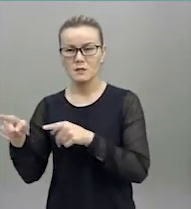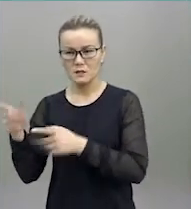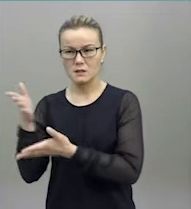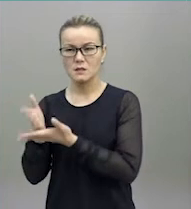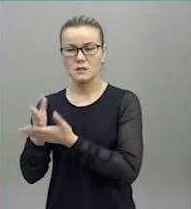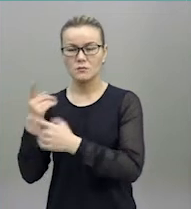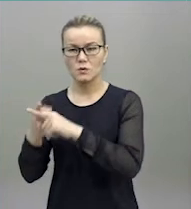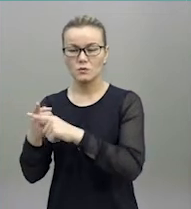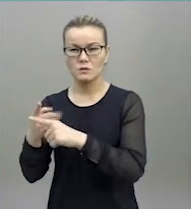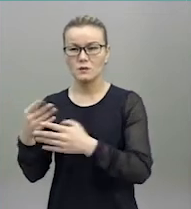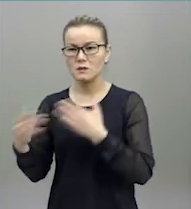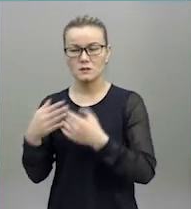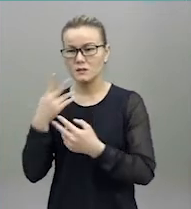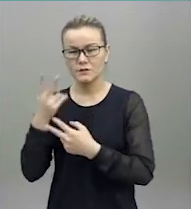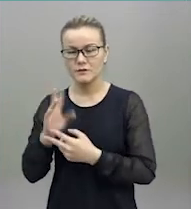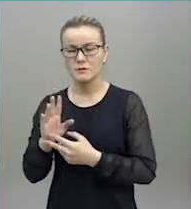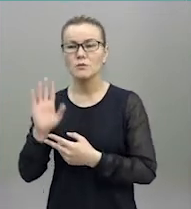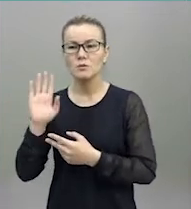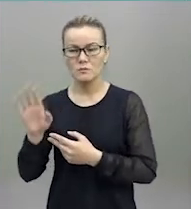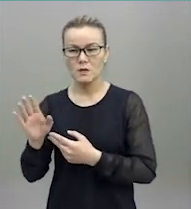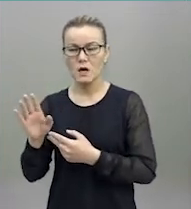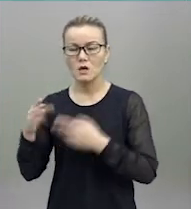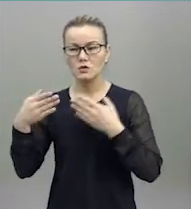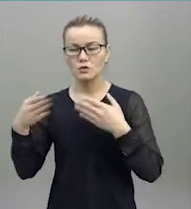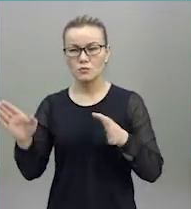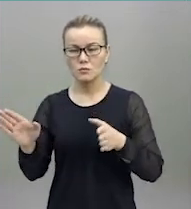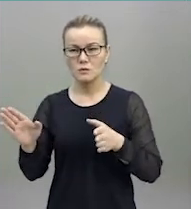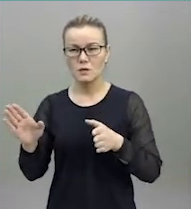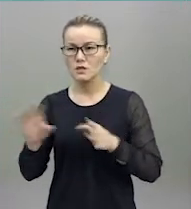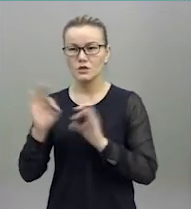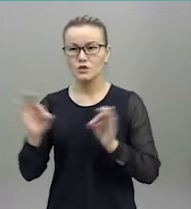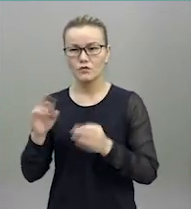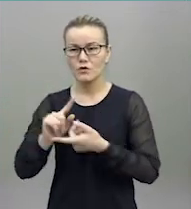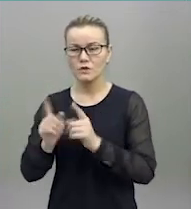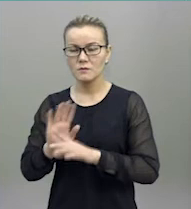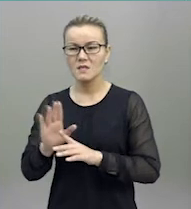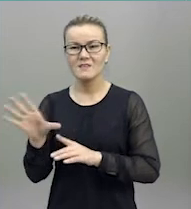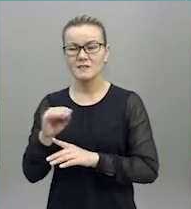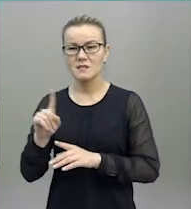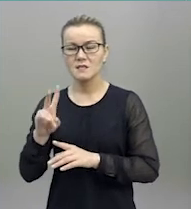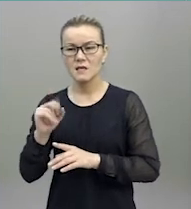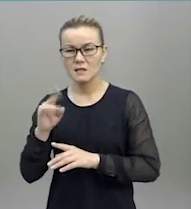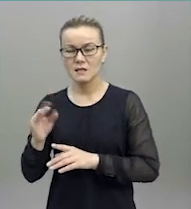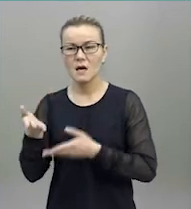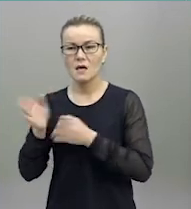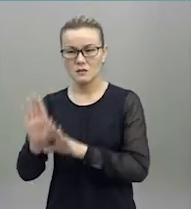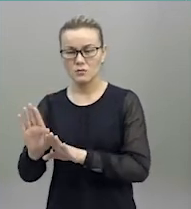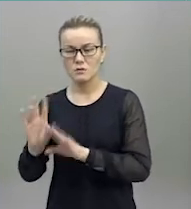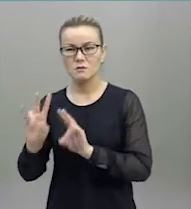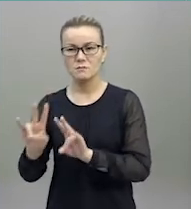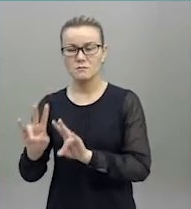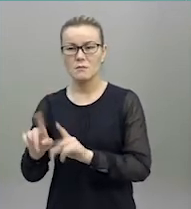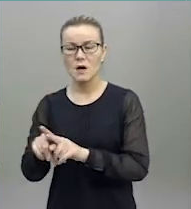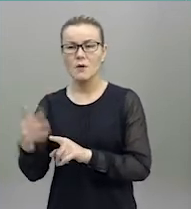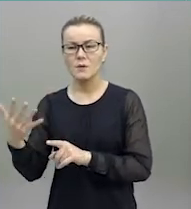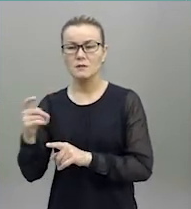+ даже если мы его не видим скобки значит убираем ничего не меняем все знаки оставляем прежними 5 x квадрат